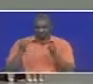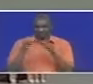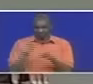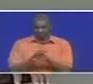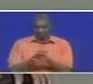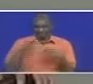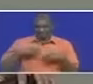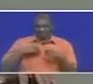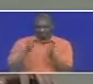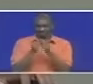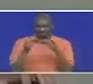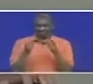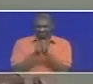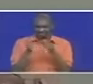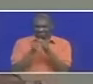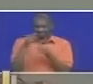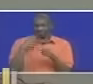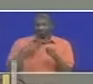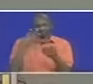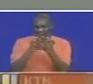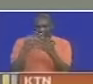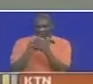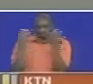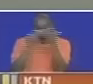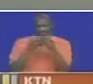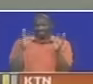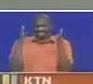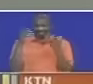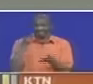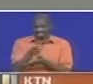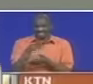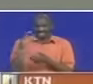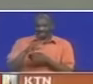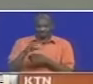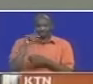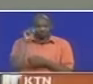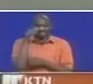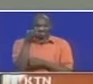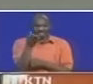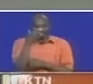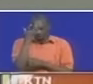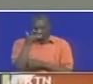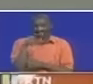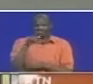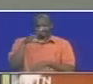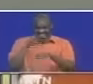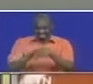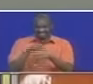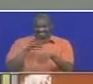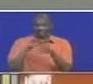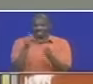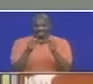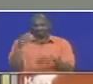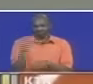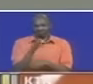Zaidi ya watu 15 wamekamatwa na maafisa wa polisi usiku wa Krismasi katika kaunti ya Mombasa baada ya kupatikana na kosa la kuendesha